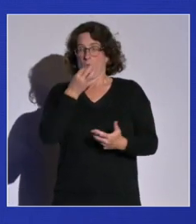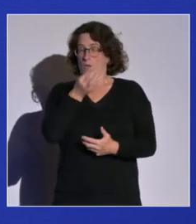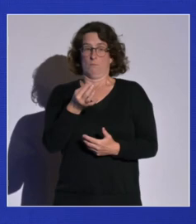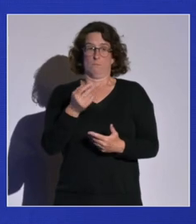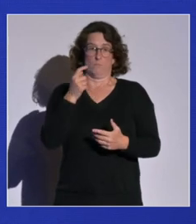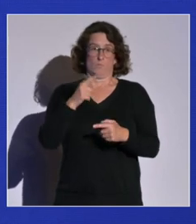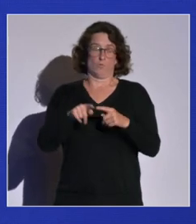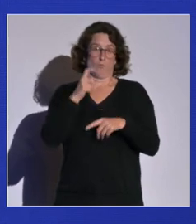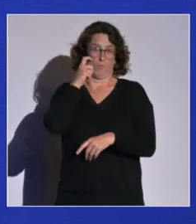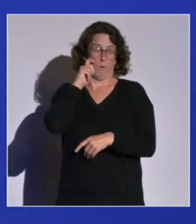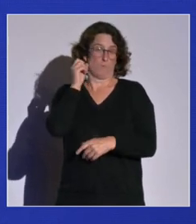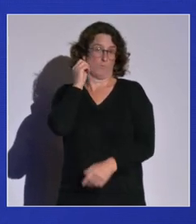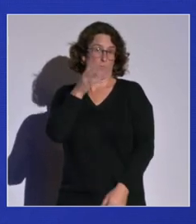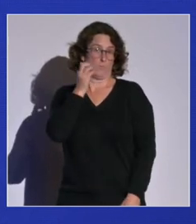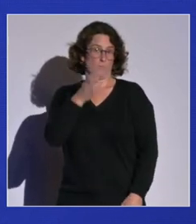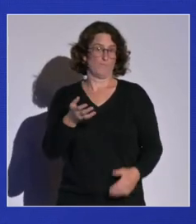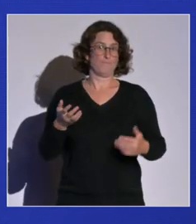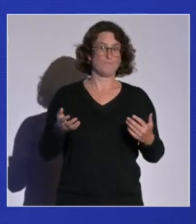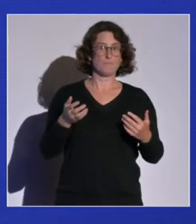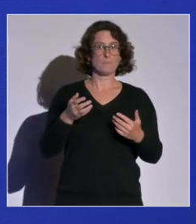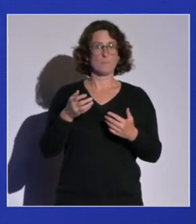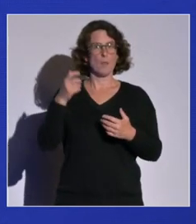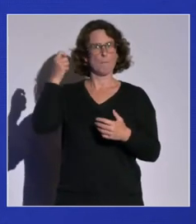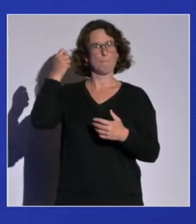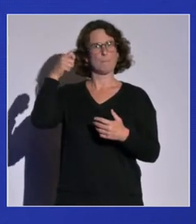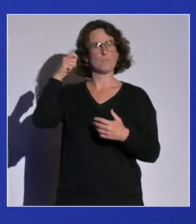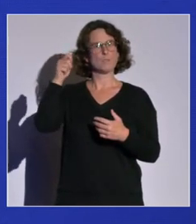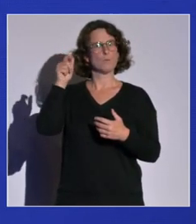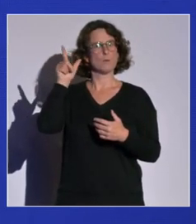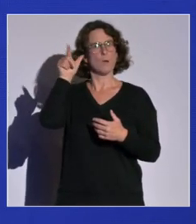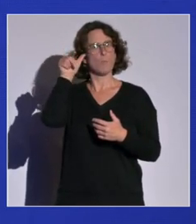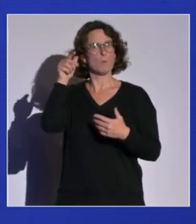jours. Le président de la République, depuis qu'il est élu,